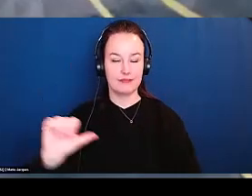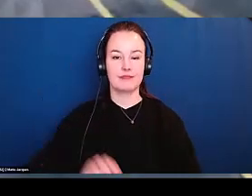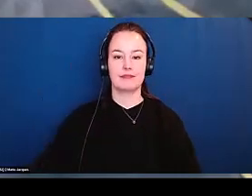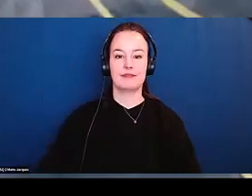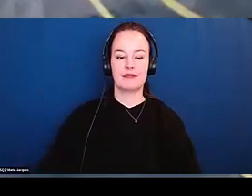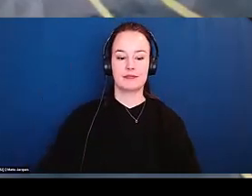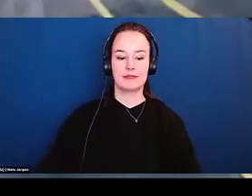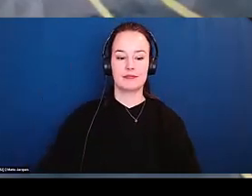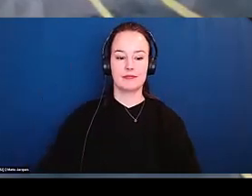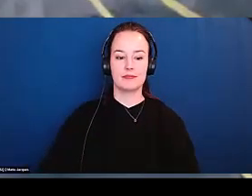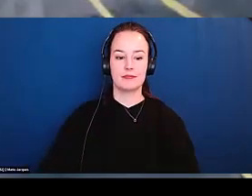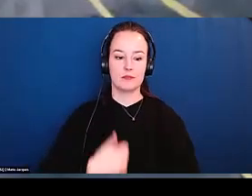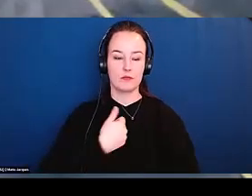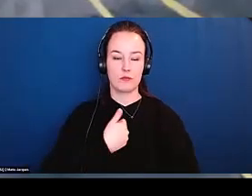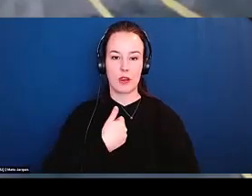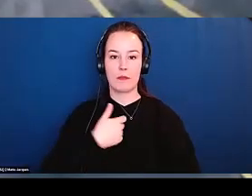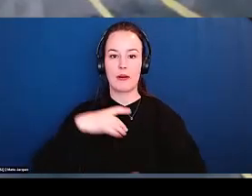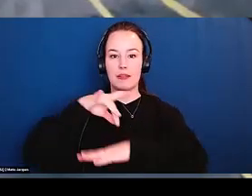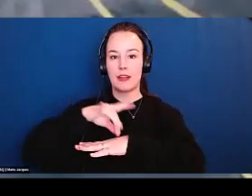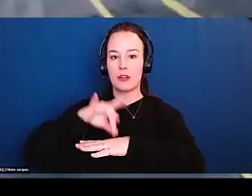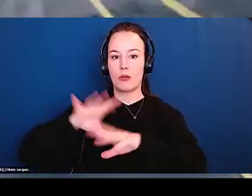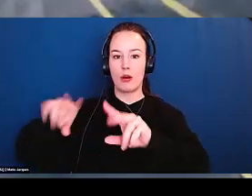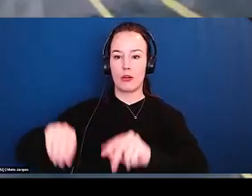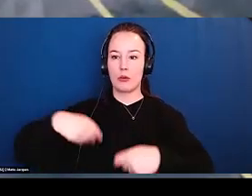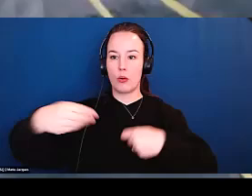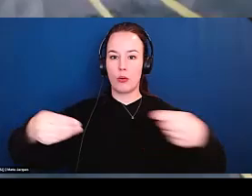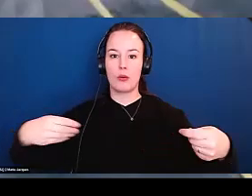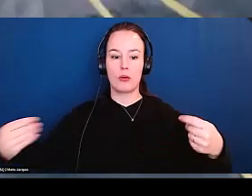la. Je fais partie du